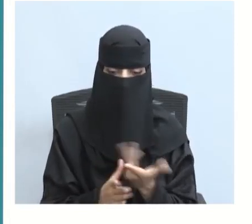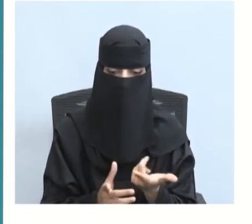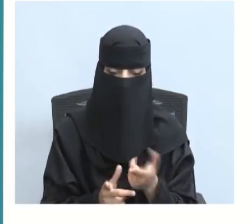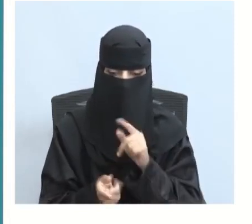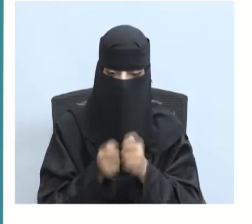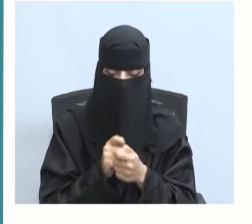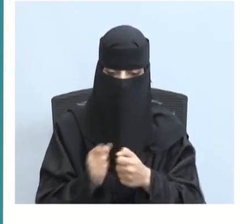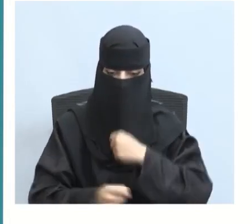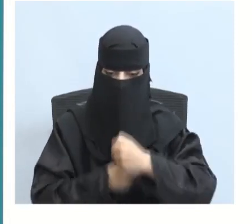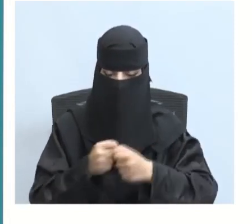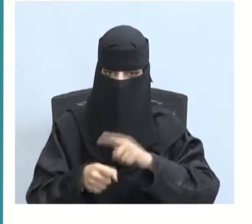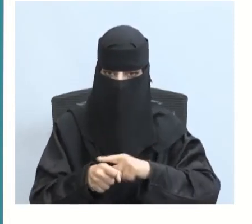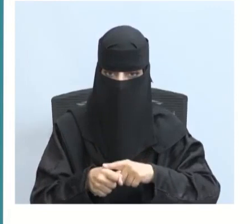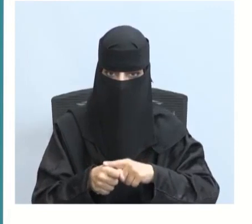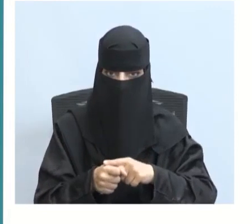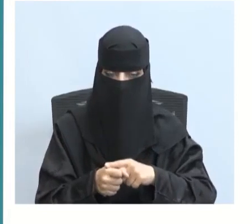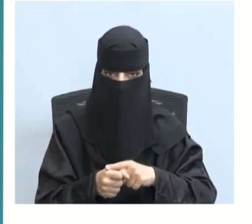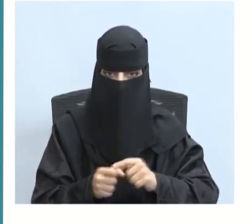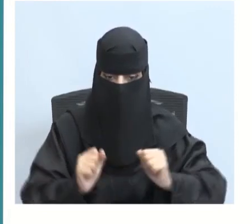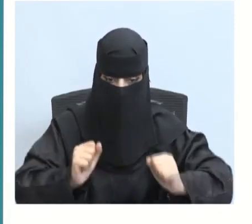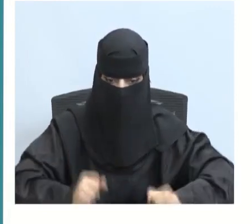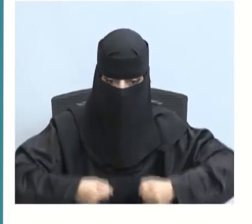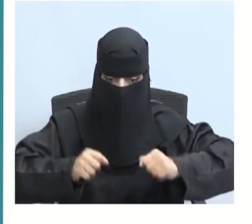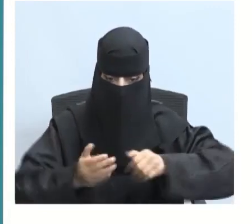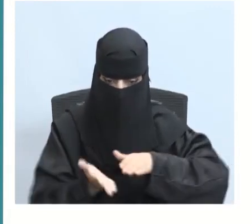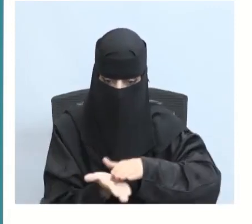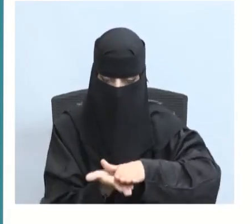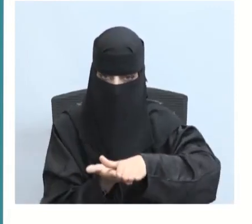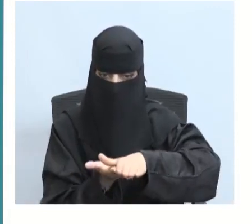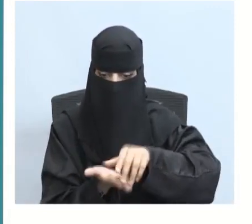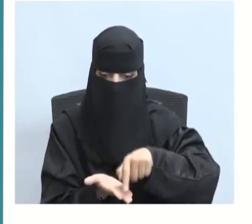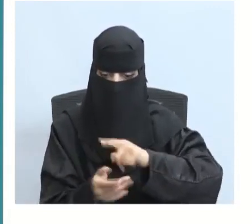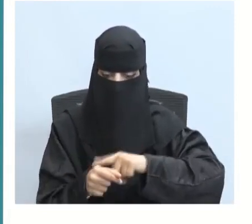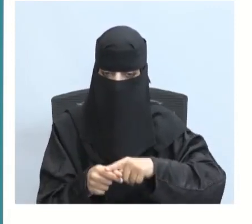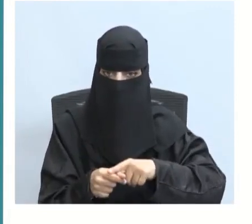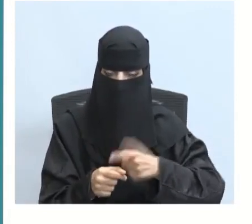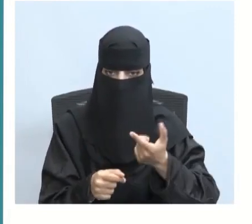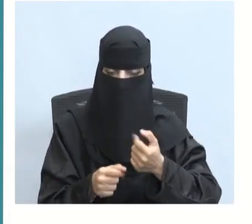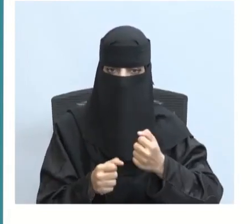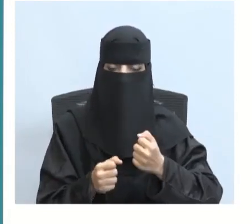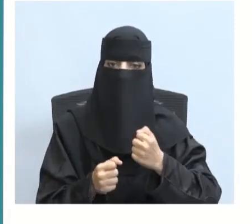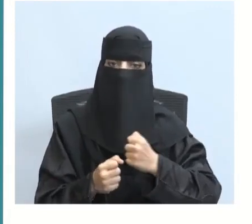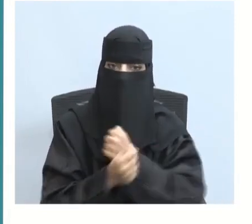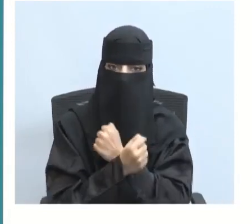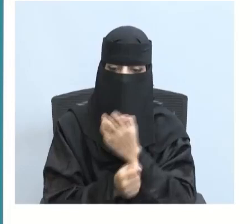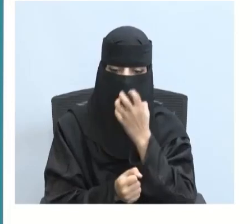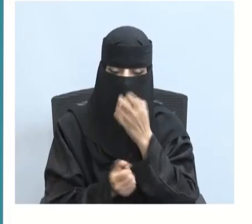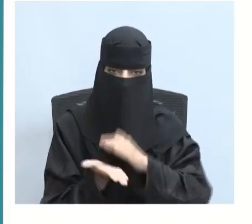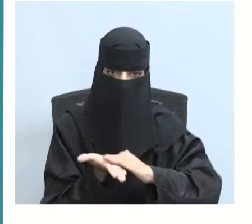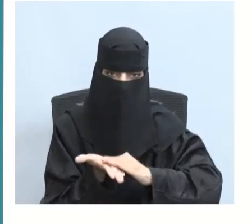تتحول الطاقه الحركيه للوح المتزلج او التزلج الى طاقه حراريه بفعل